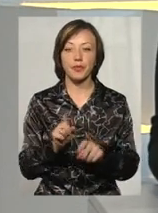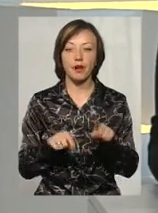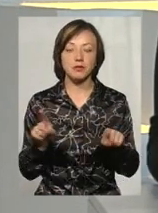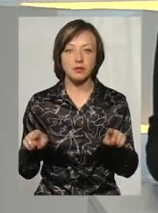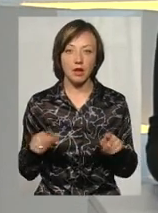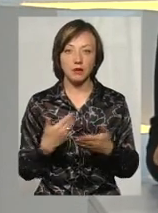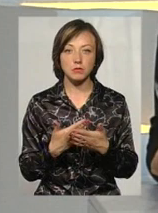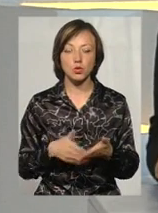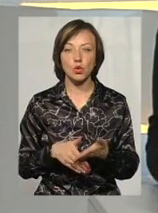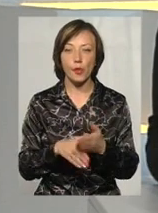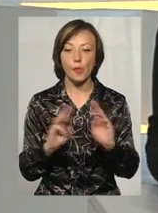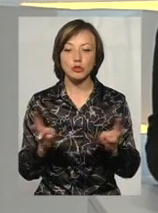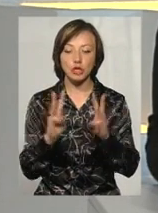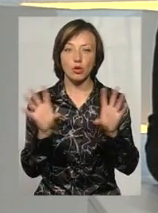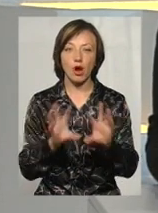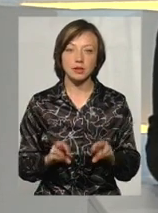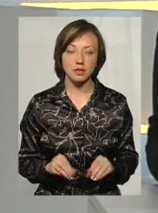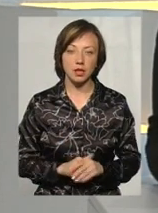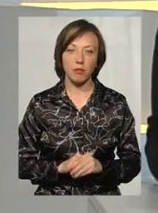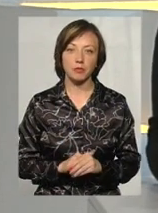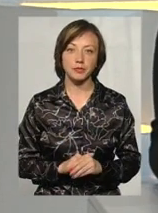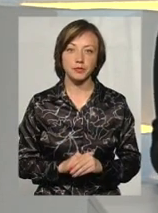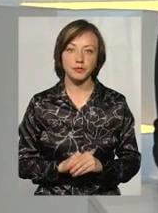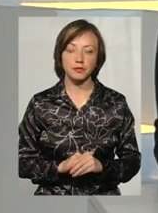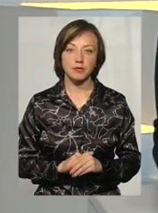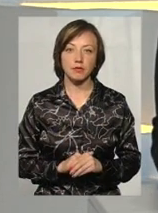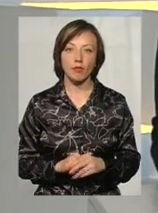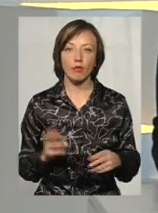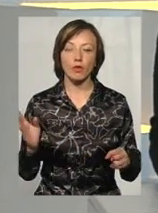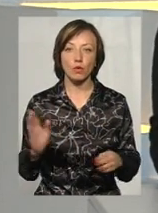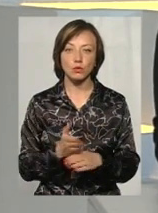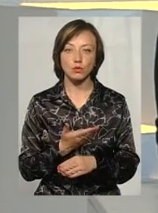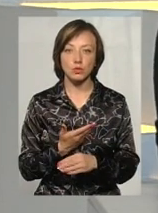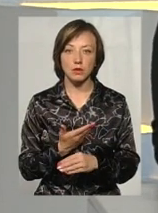там допомога з пожежогасінням, усунення